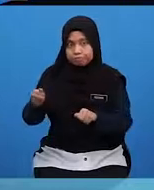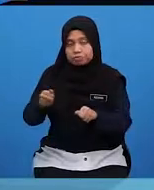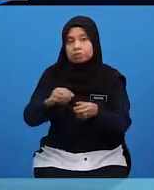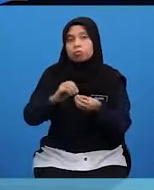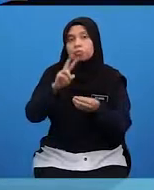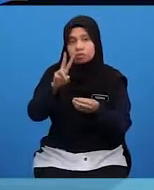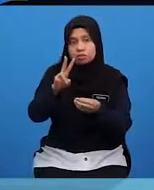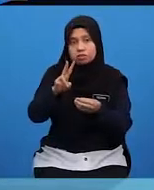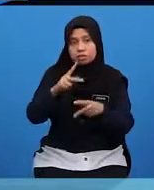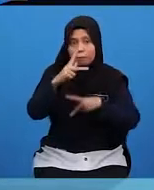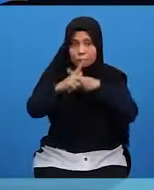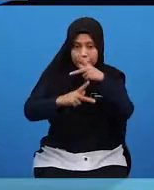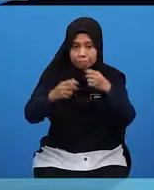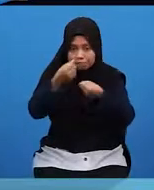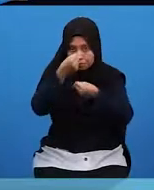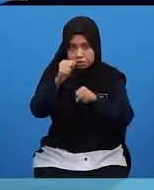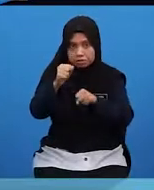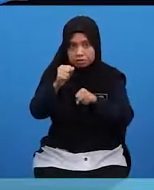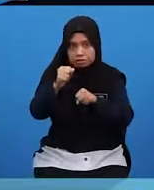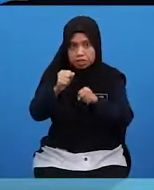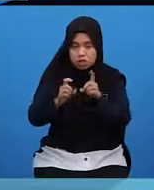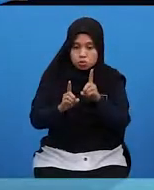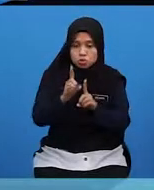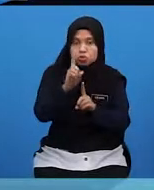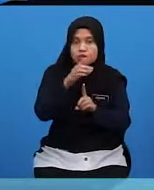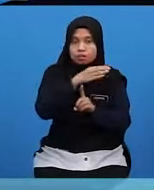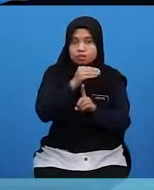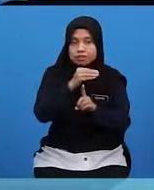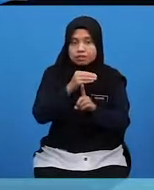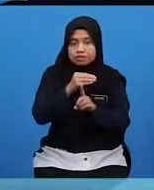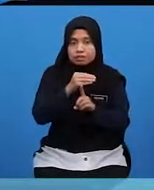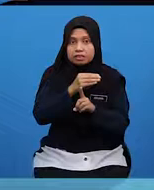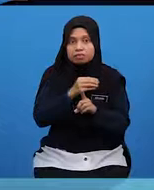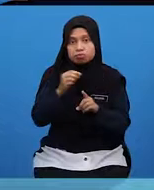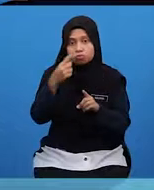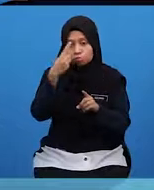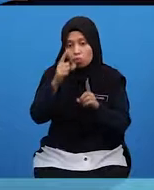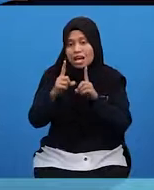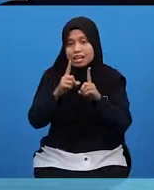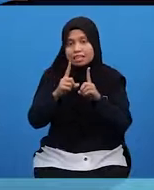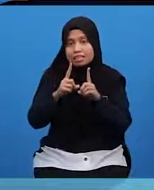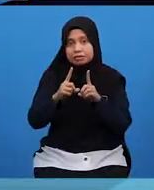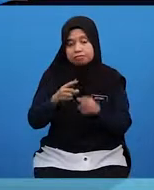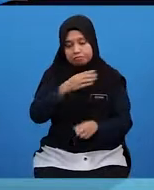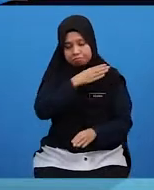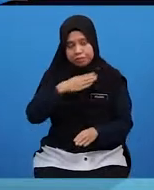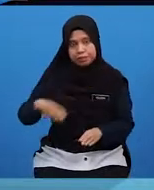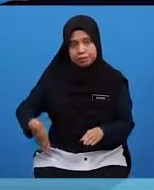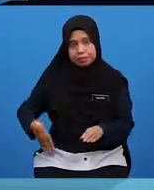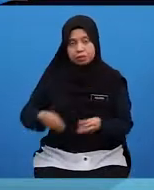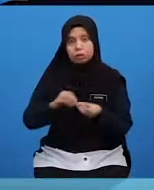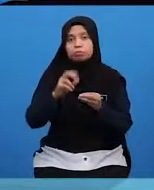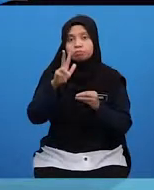kedua, proses penyediaan sukatan dan kuantiti bagi lilin batik terap. Yang